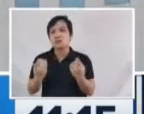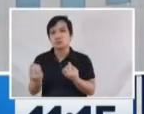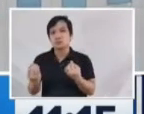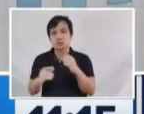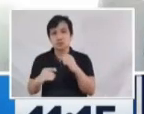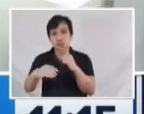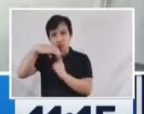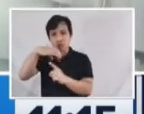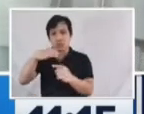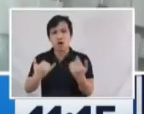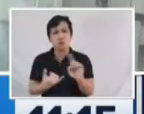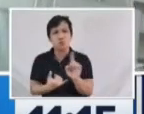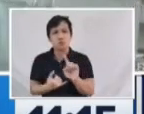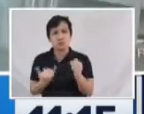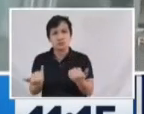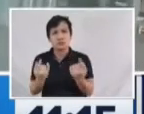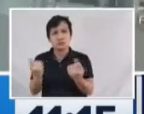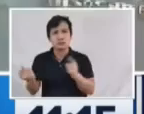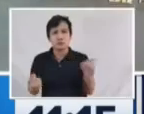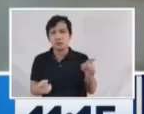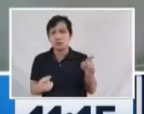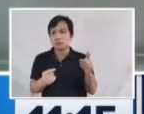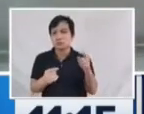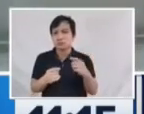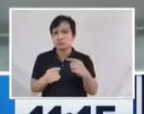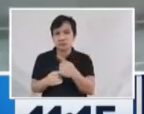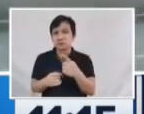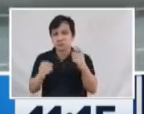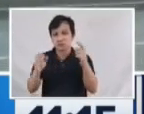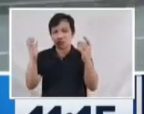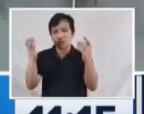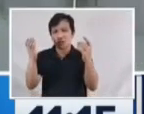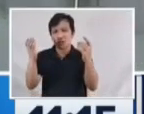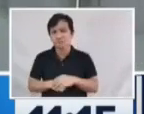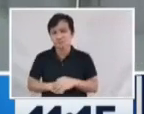Suprema at mabibigyan tayo ng kasagutan ng ating hukuman. Antayin po natin ang sagot ng hukuman.